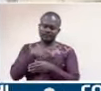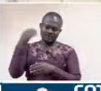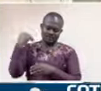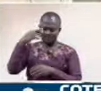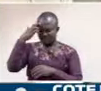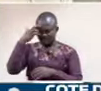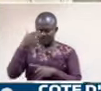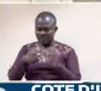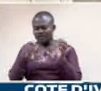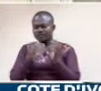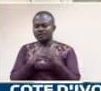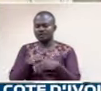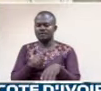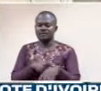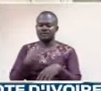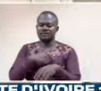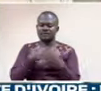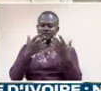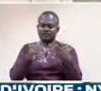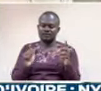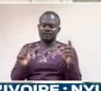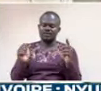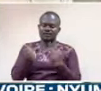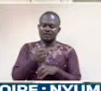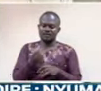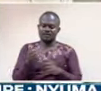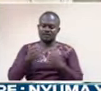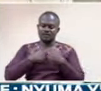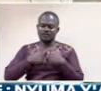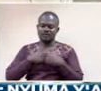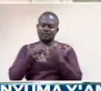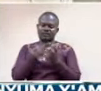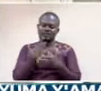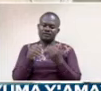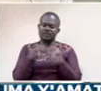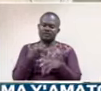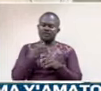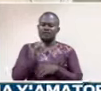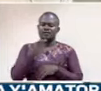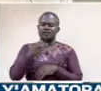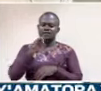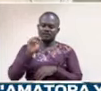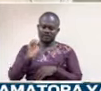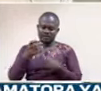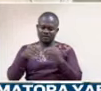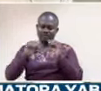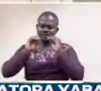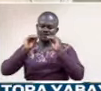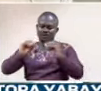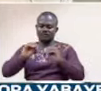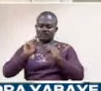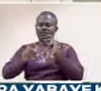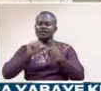ubumenyi, ariko mu gihe tumaze kugira abana b'abanyarwanda cyane cyane abagura ryubetse bavuye IPRC, tumaze kwigisha ubu